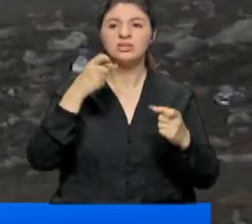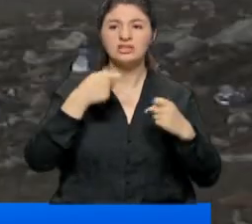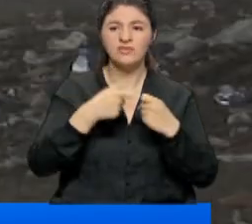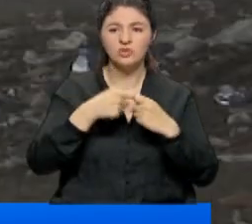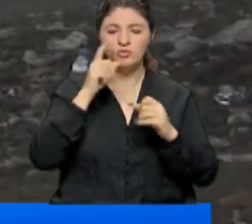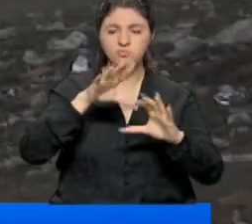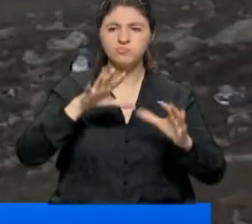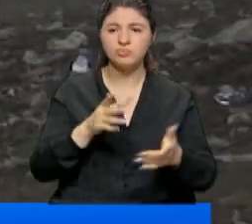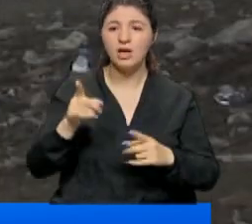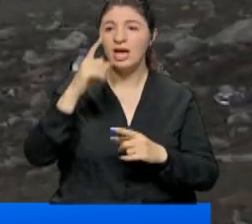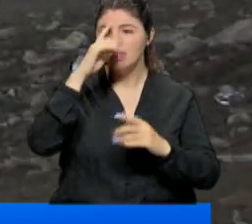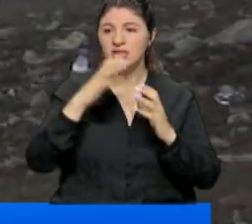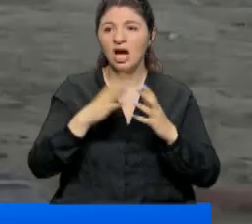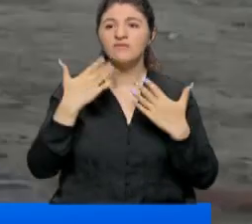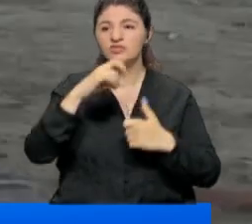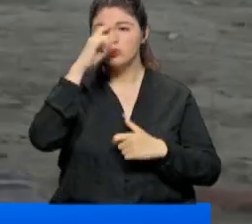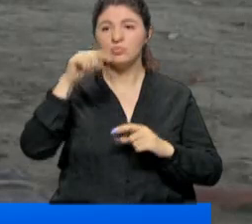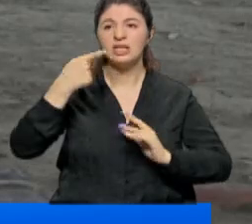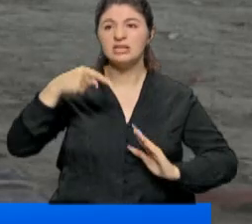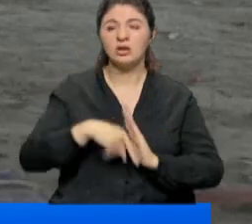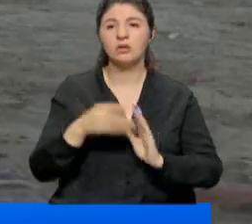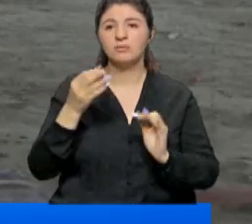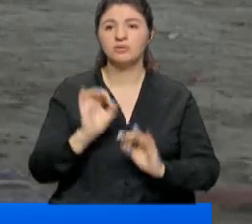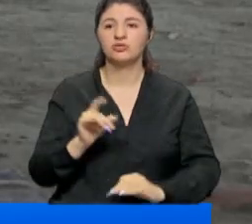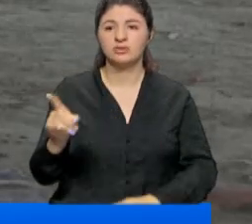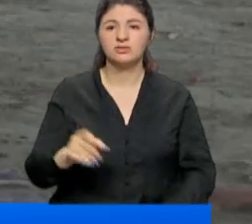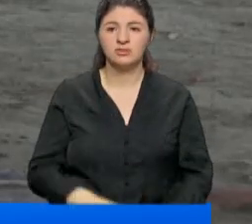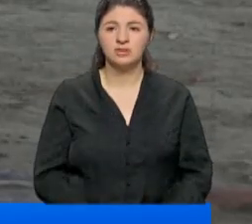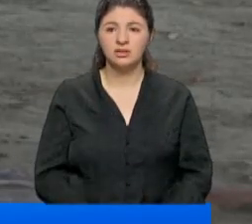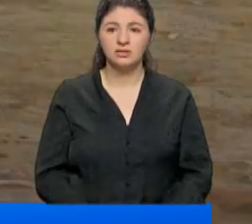zinciri Hindistan'da ki hava sıcaklığı ile bugün daha da derinleşti